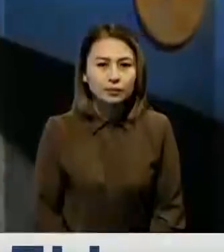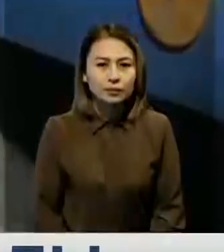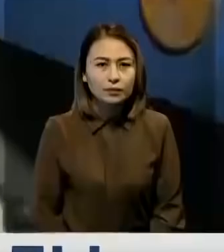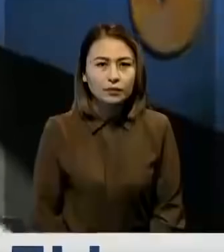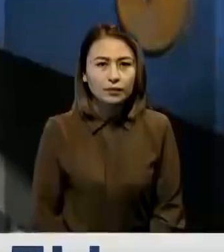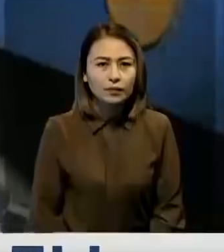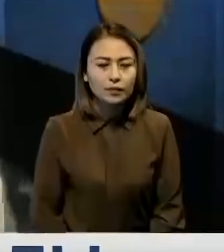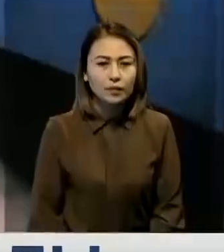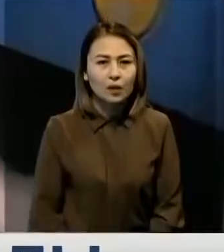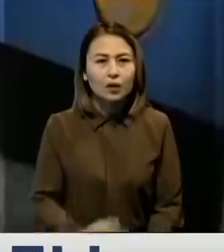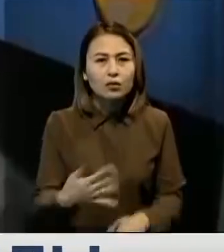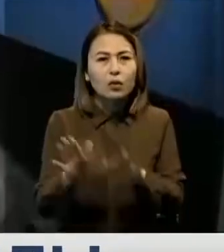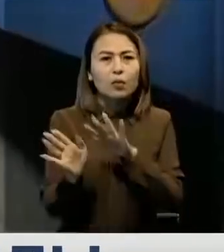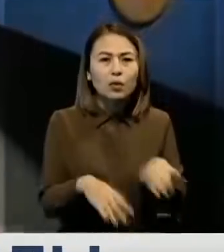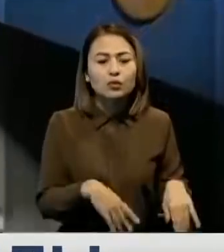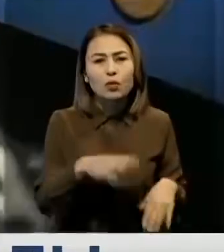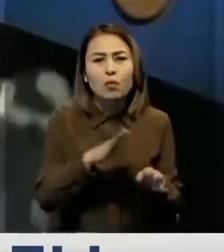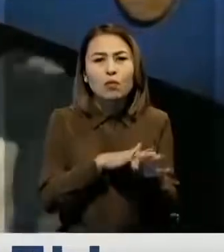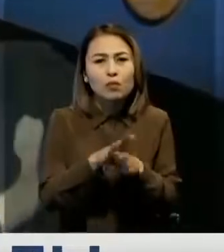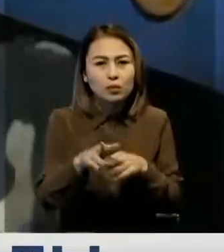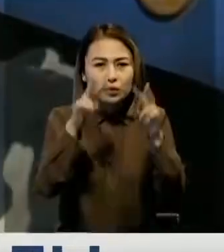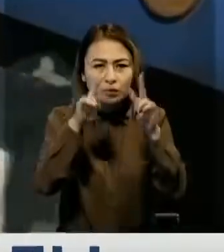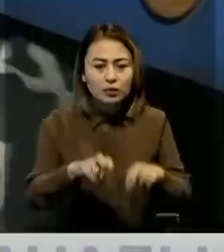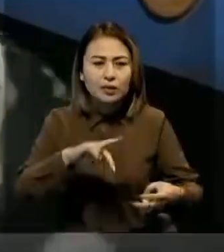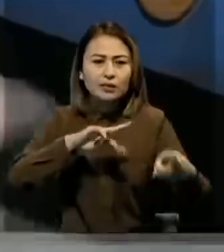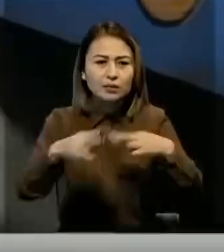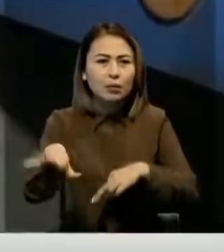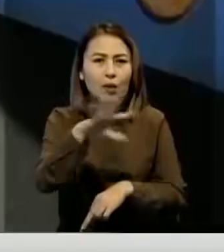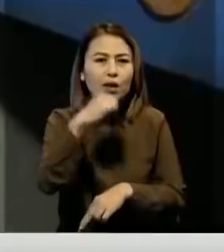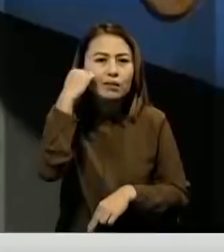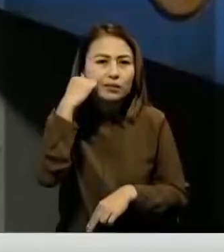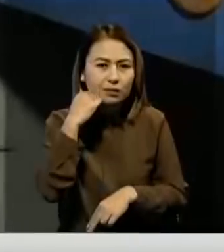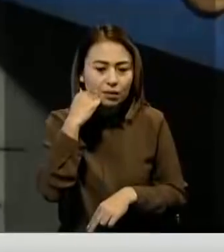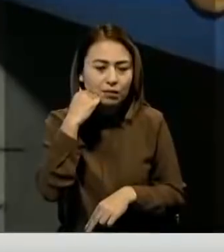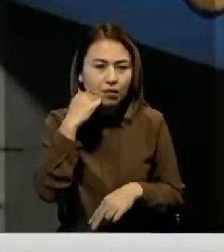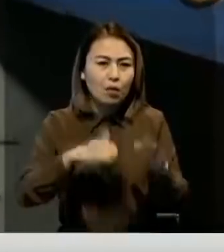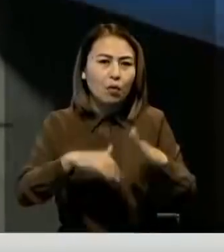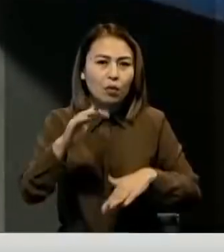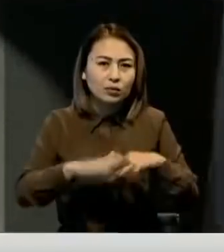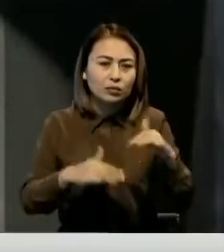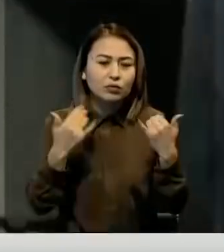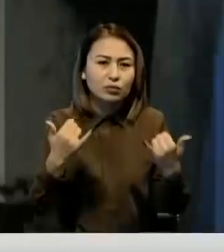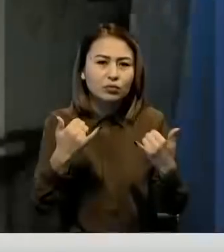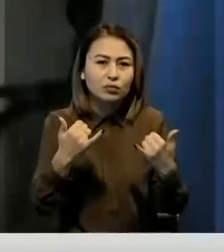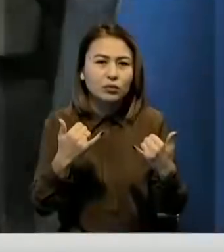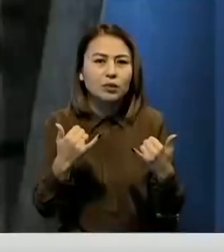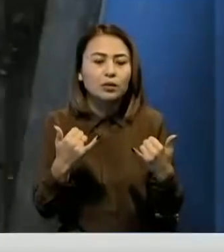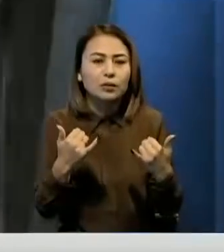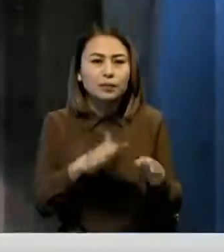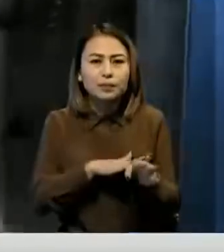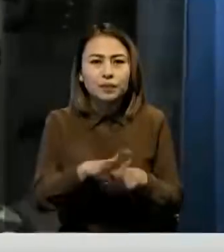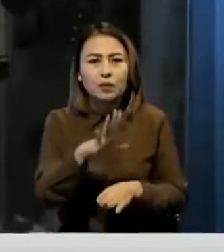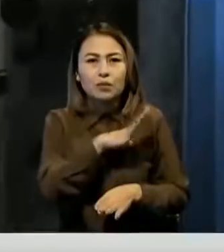Трамваи прошли уже практически полный амортизационный износ. Қазір қолданыста жүрген трамвайлар әбден тозды.